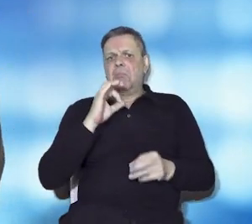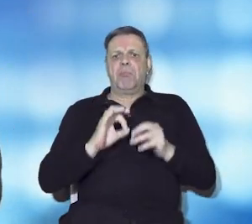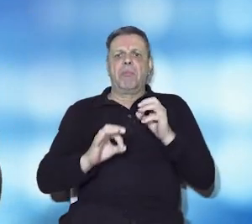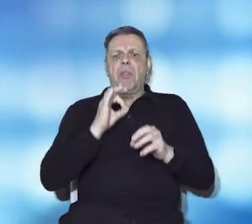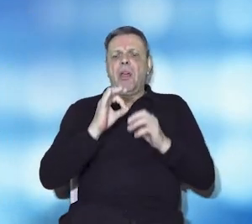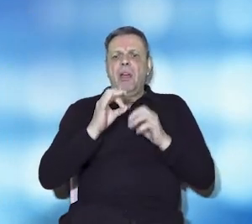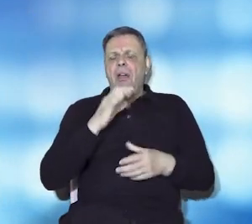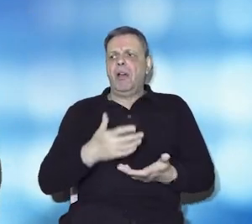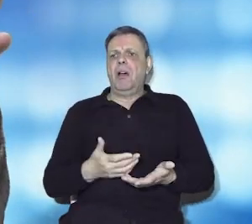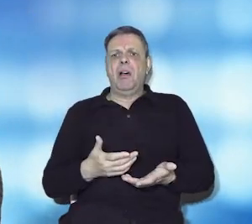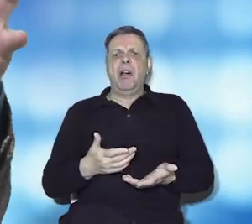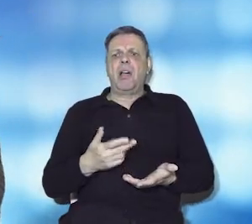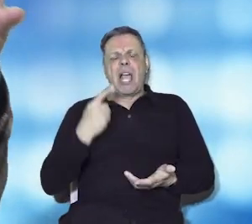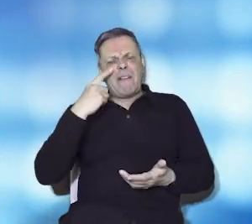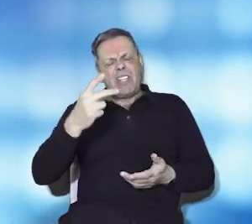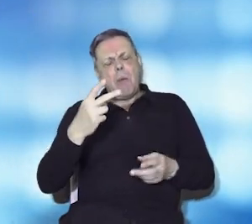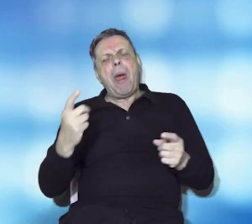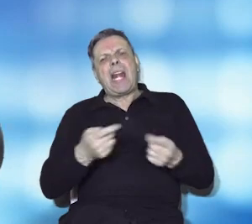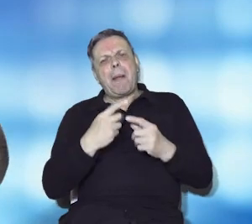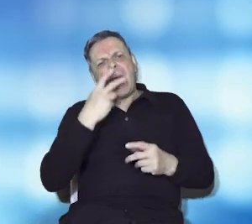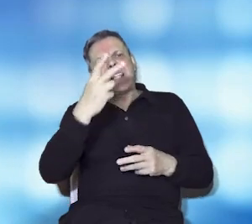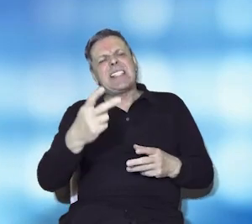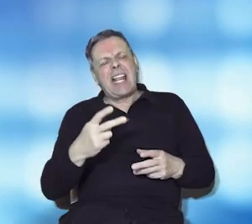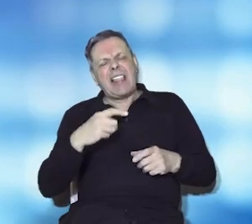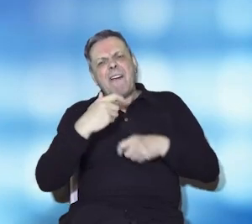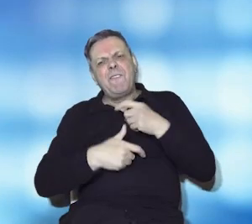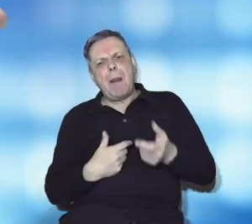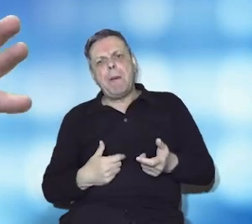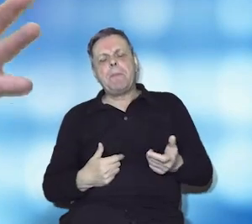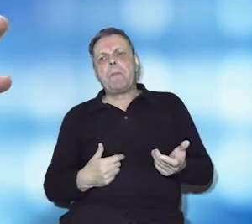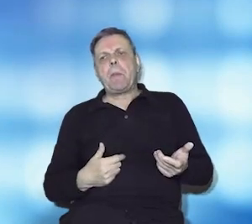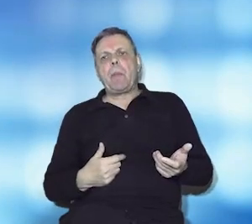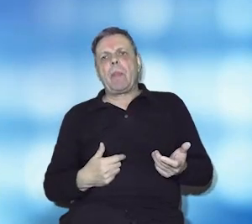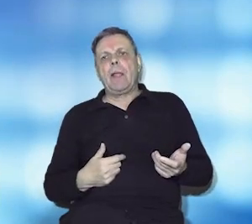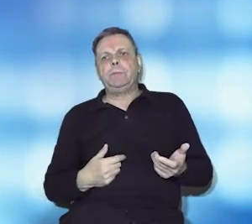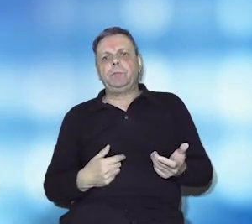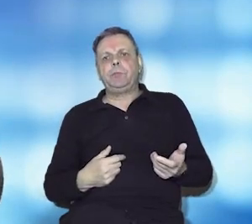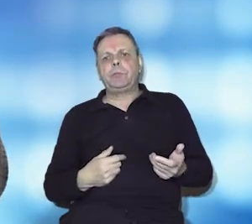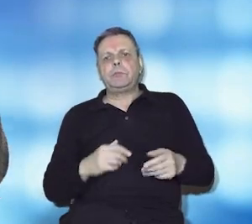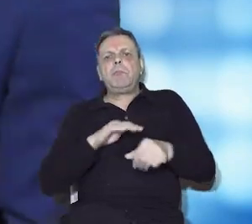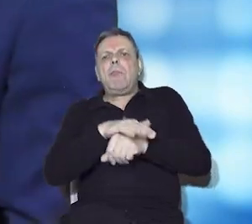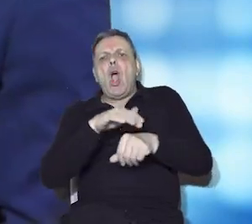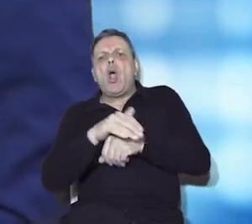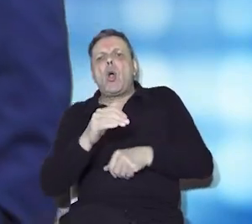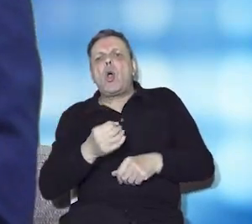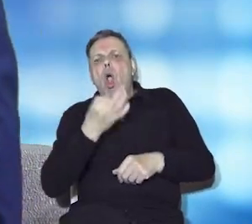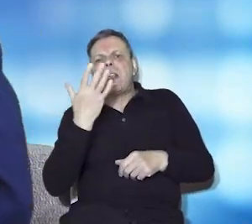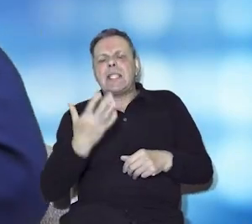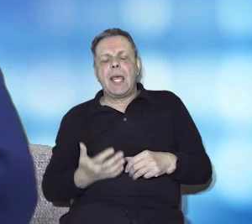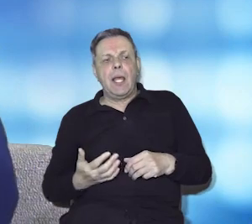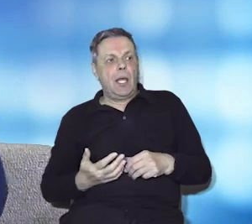na reklamama, da se kad se gleda neki film utakmica i to radi, pa onda suzbijemo nervozu, pa ćemo